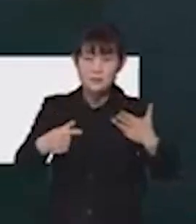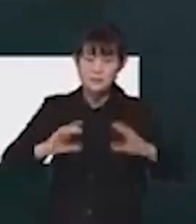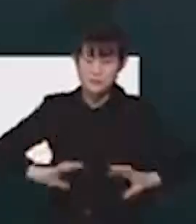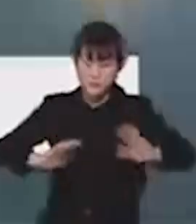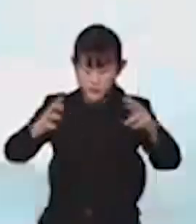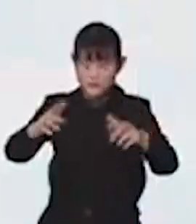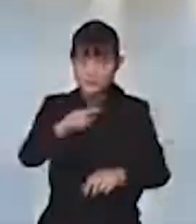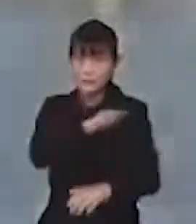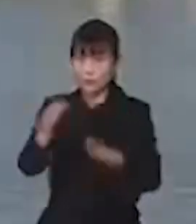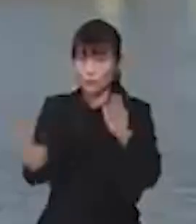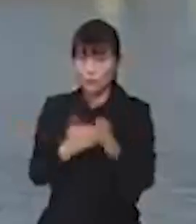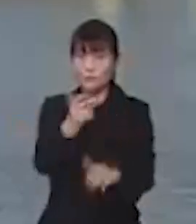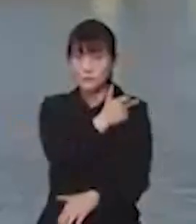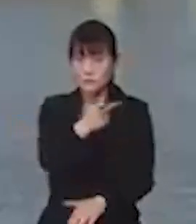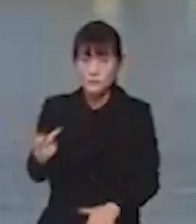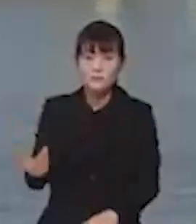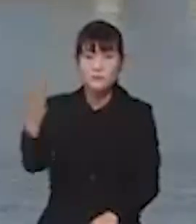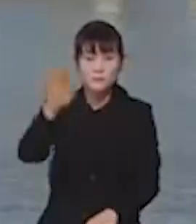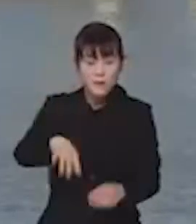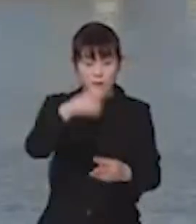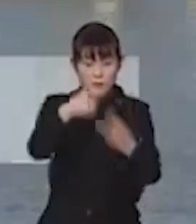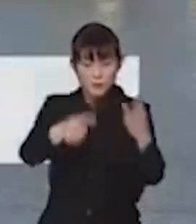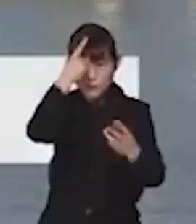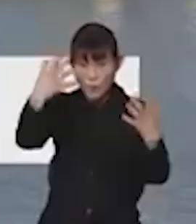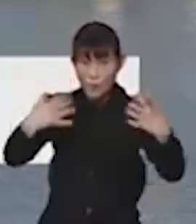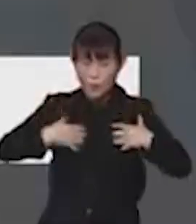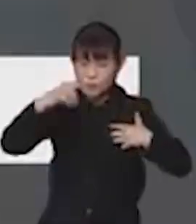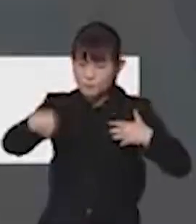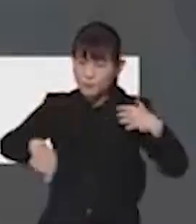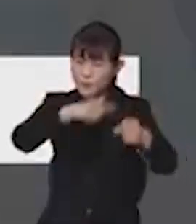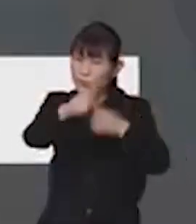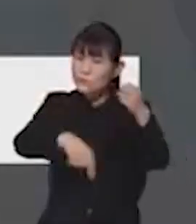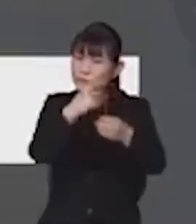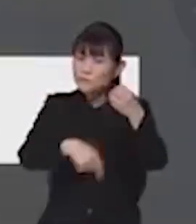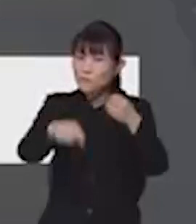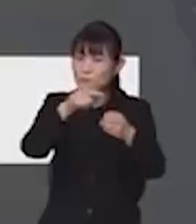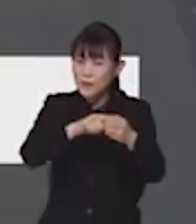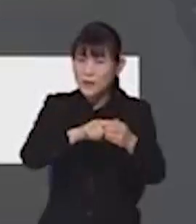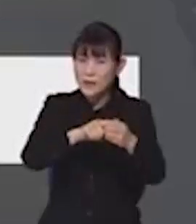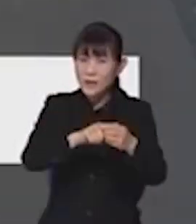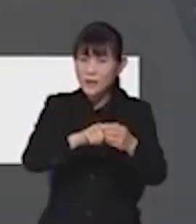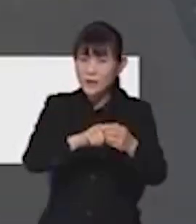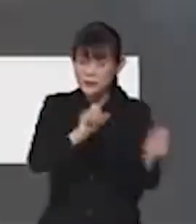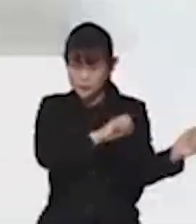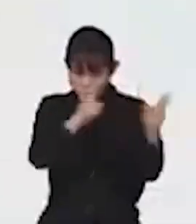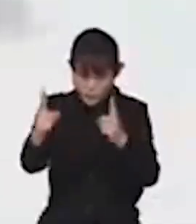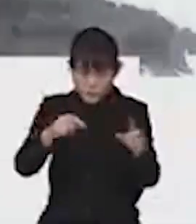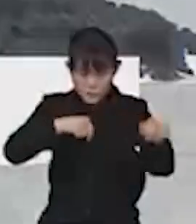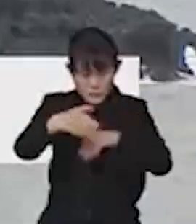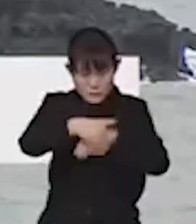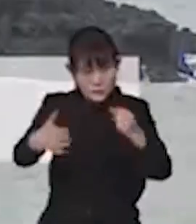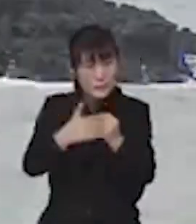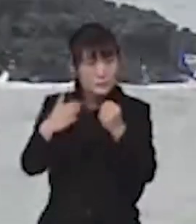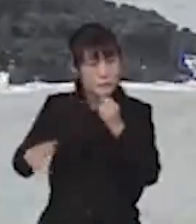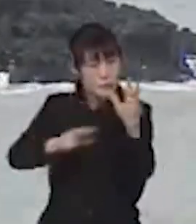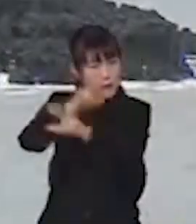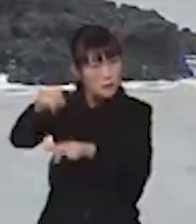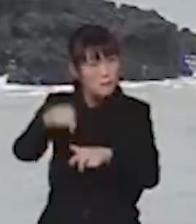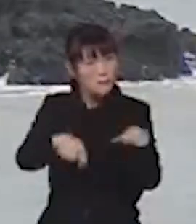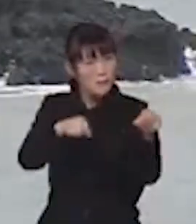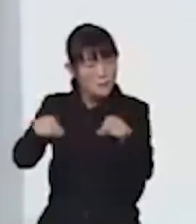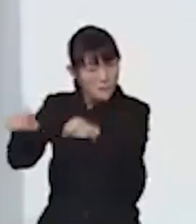규모입니다. 하지만 윤석열 정부의 원전 부흥 정책 기조에 주춤거리는 모양새입니다. 이처럼